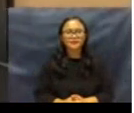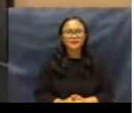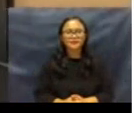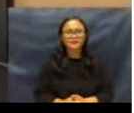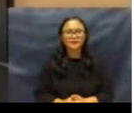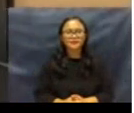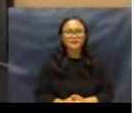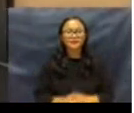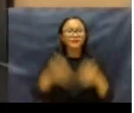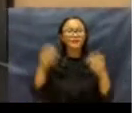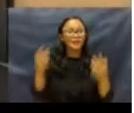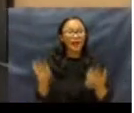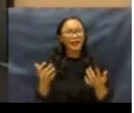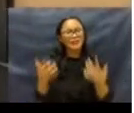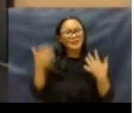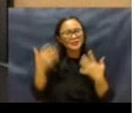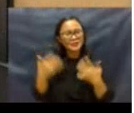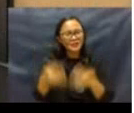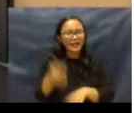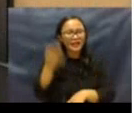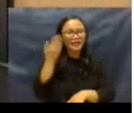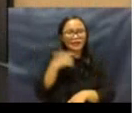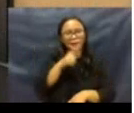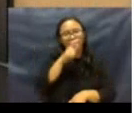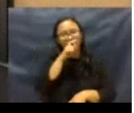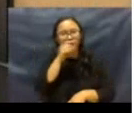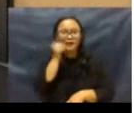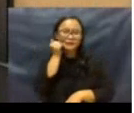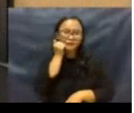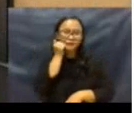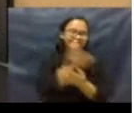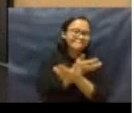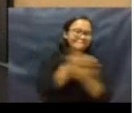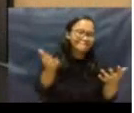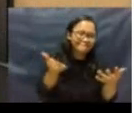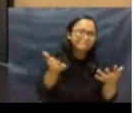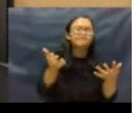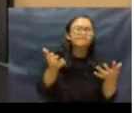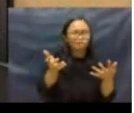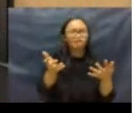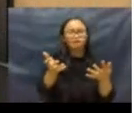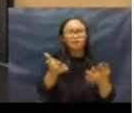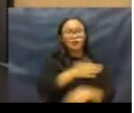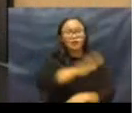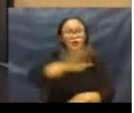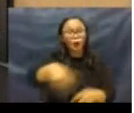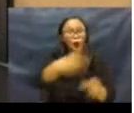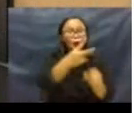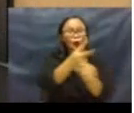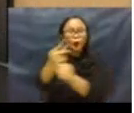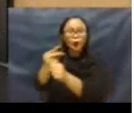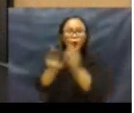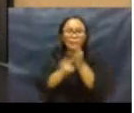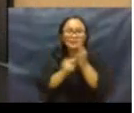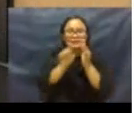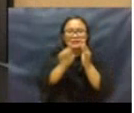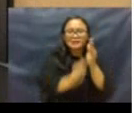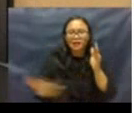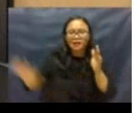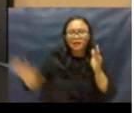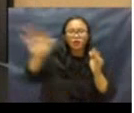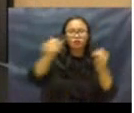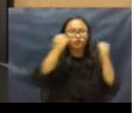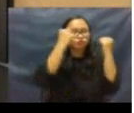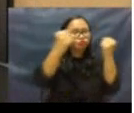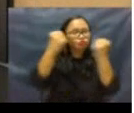Nah, itulah Bapak dan Ibu guru dari seluruh Nusantara yang semangat belajar pada siang hari ini. Kita telah